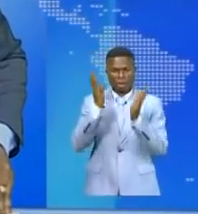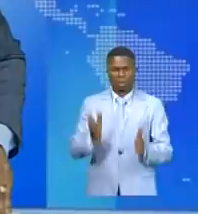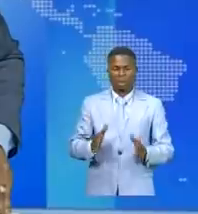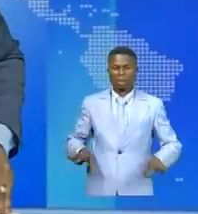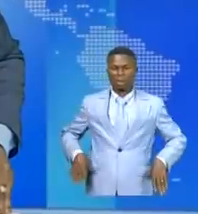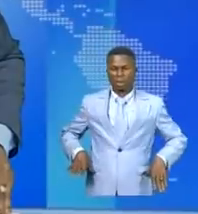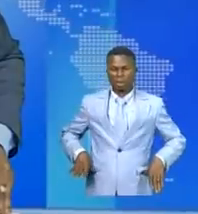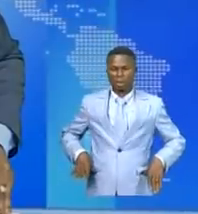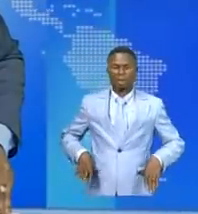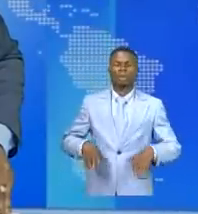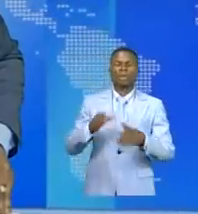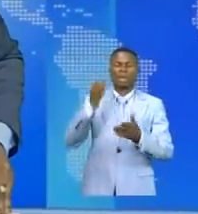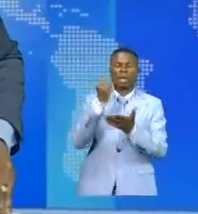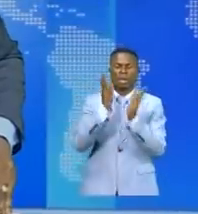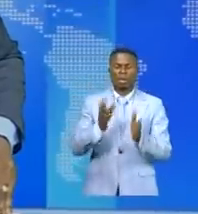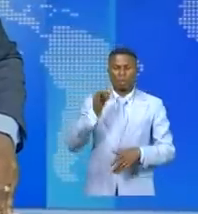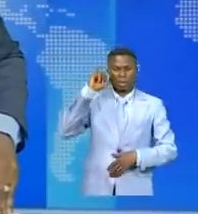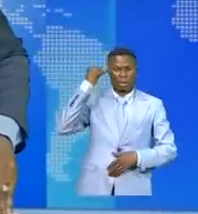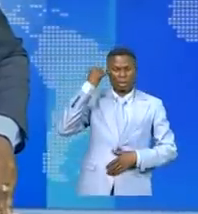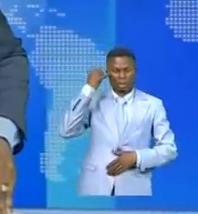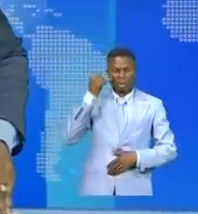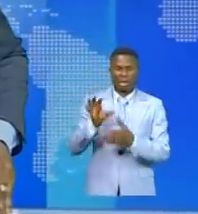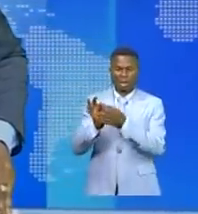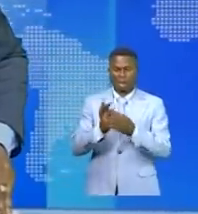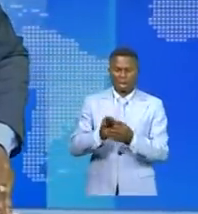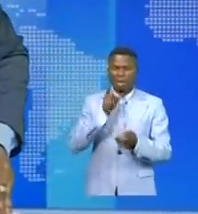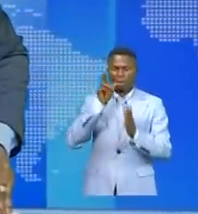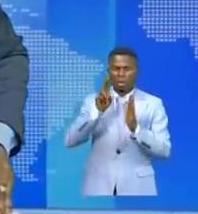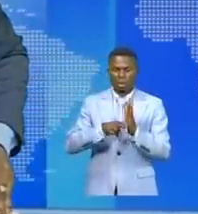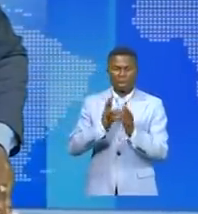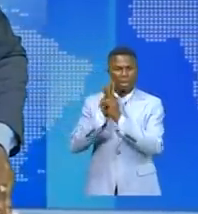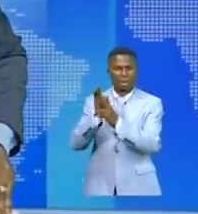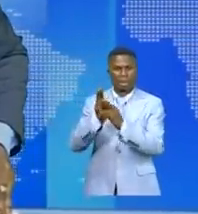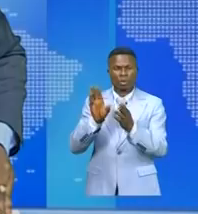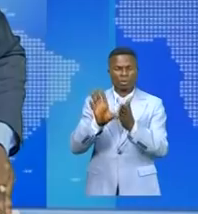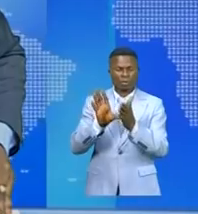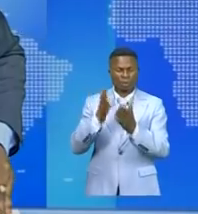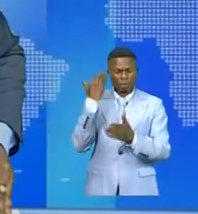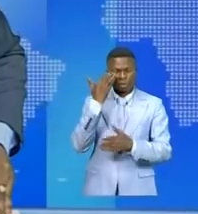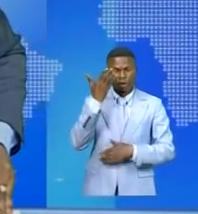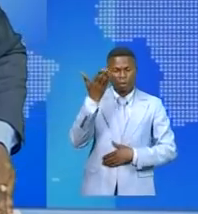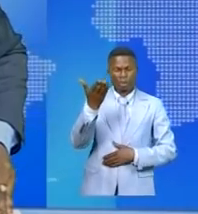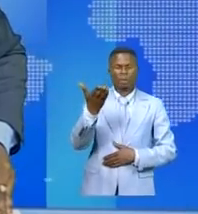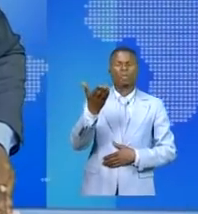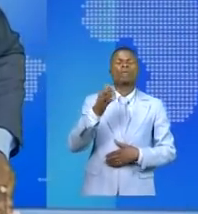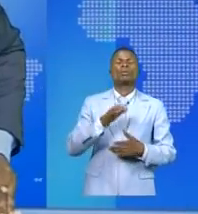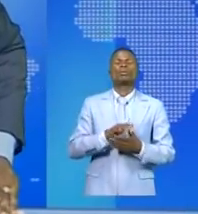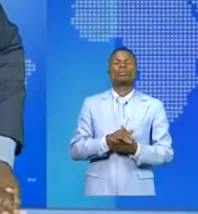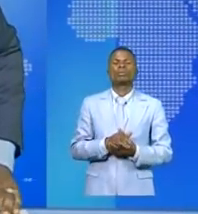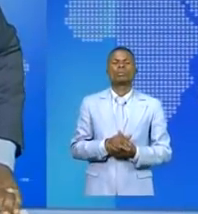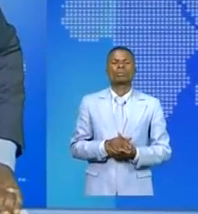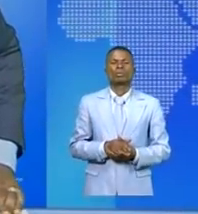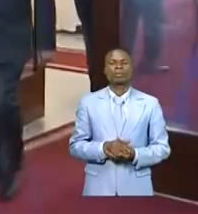Russie et celui du Japon, au centre la coopération parlementaire. Les comptes rendus avec Sylvie Moembo, Bernard Baudot et Jérémy